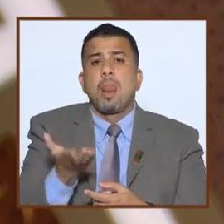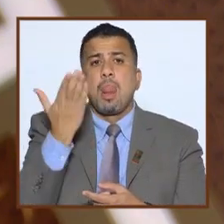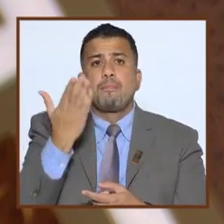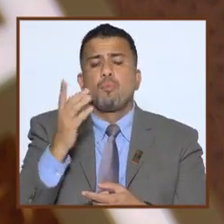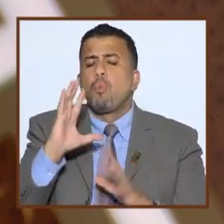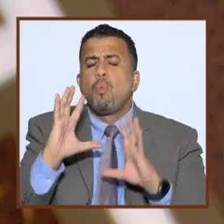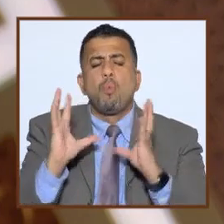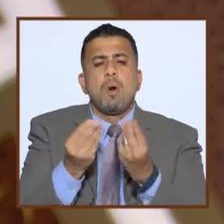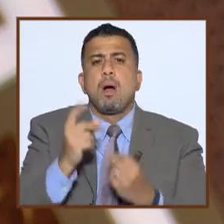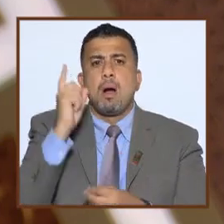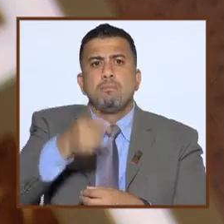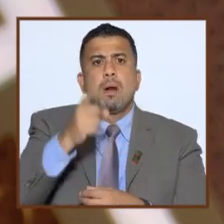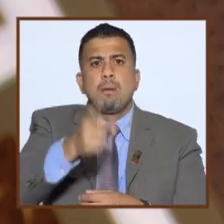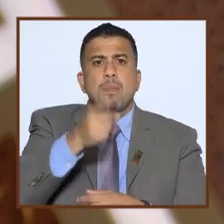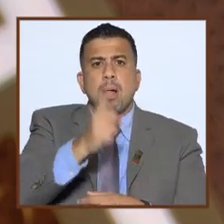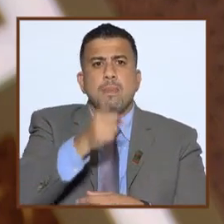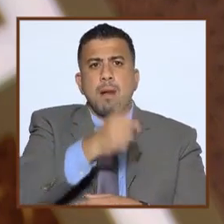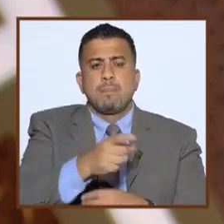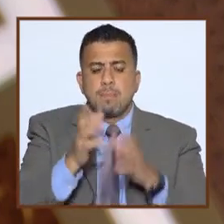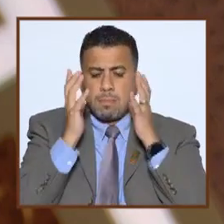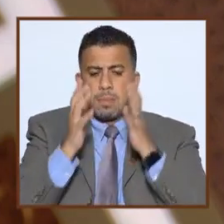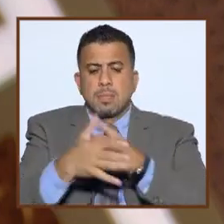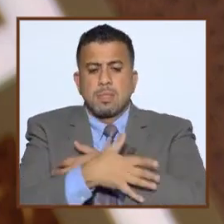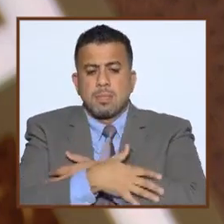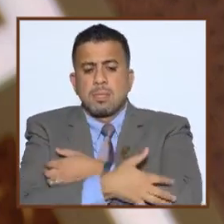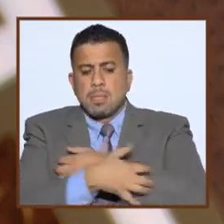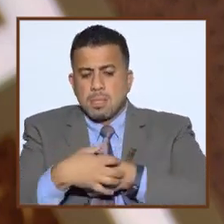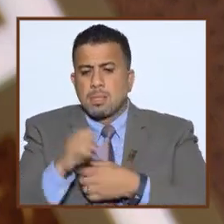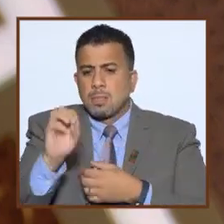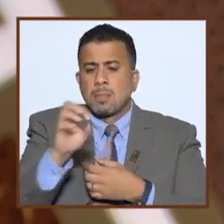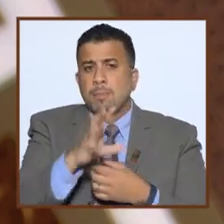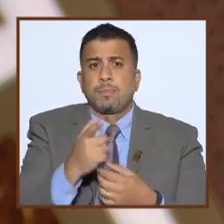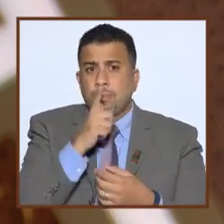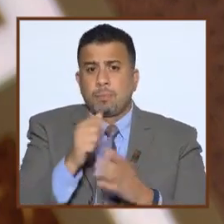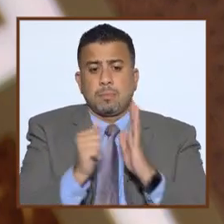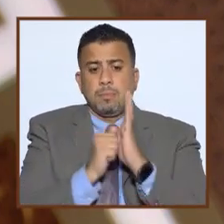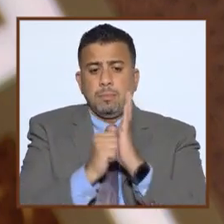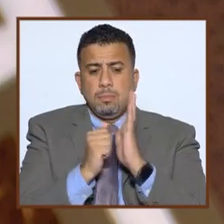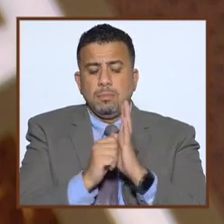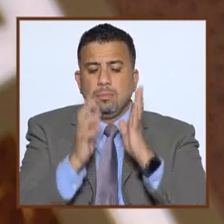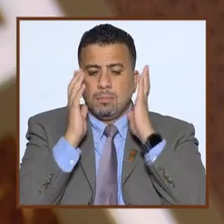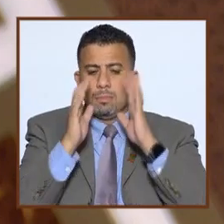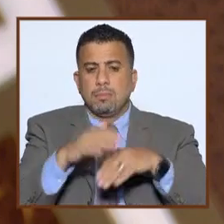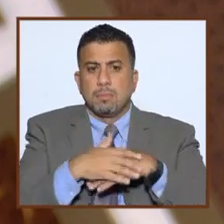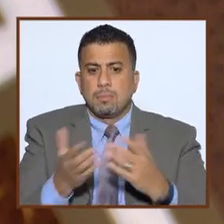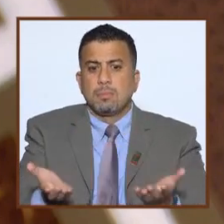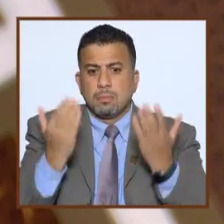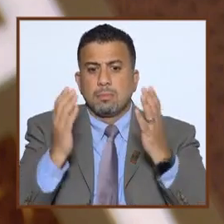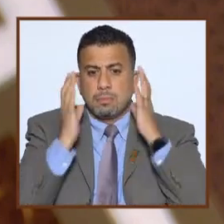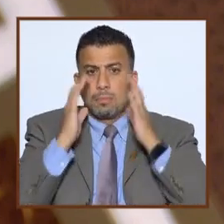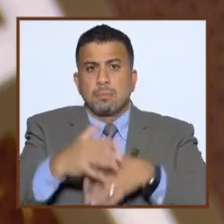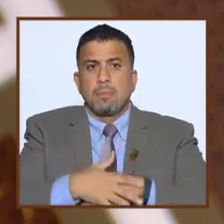الصلاه والسلام وكان يامر اهله بالصلاه والزكاه واجعل بيوتكم قبله واقيموا الصلاه